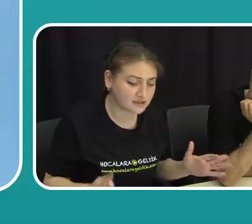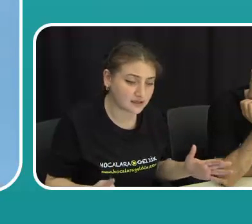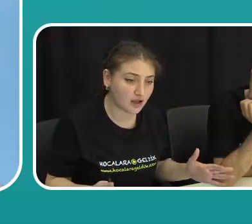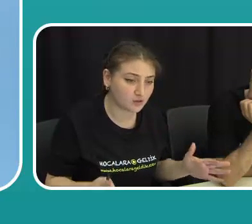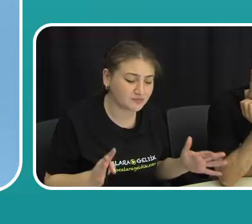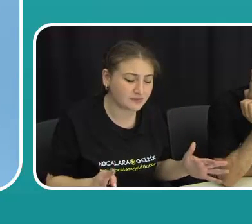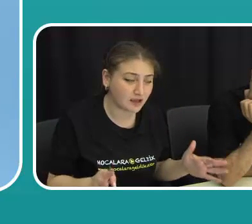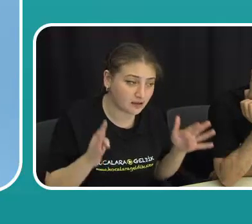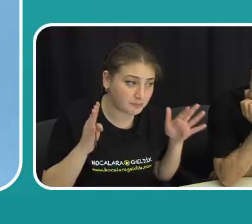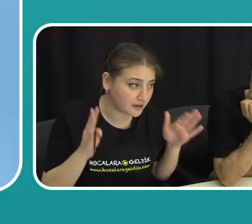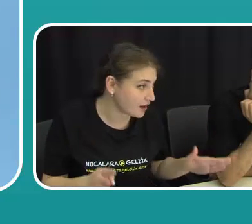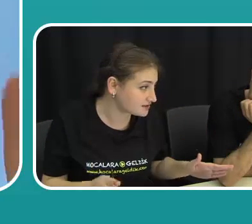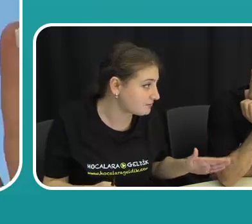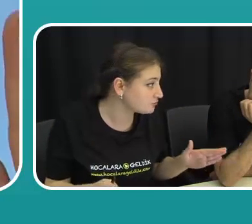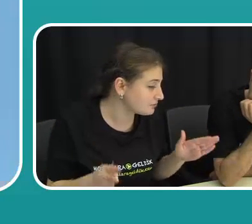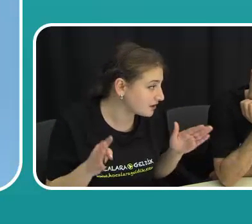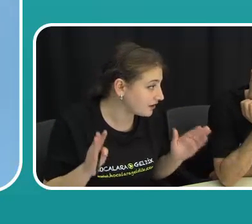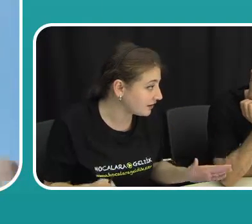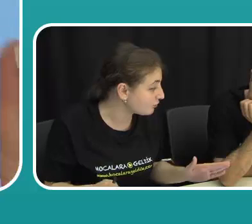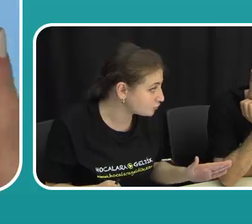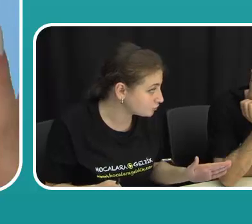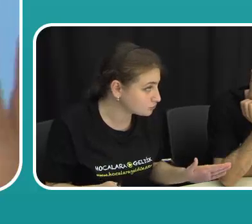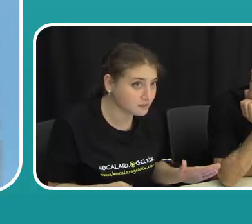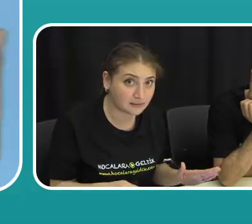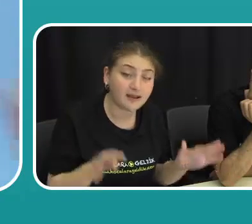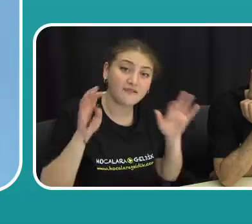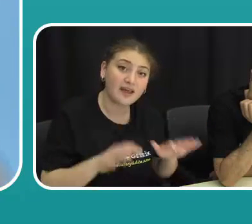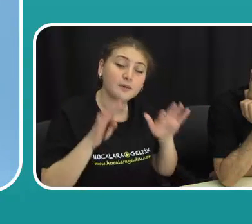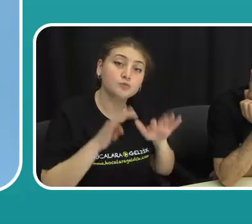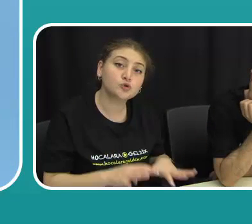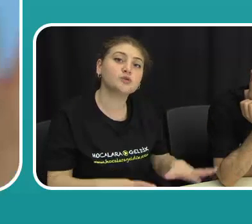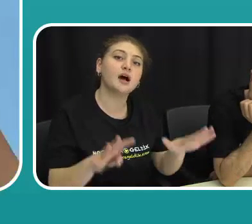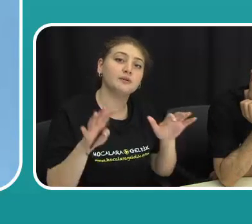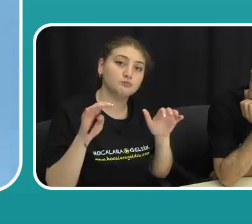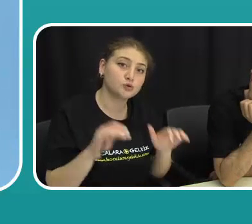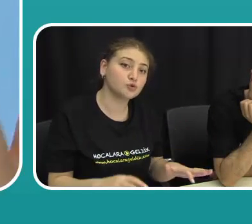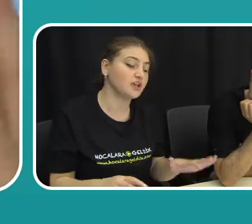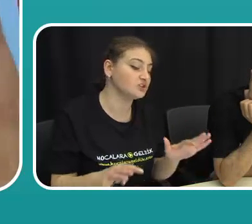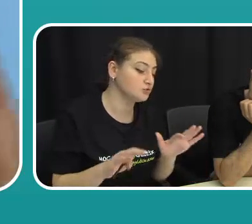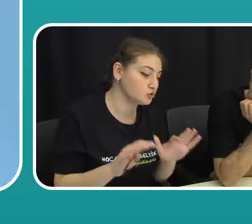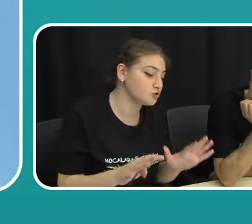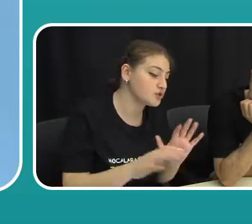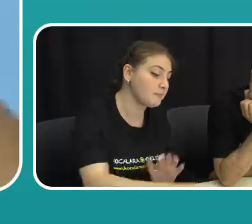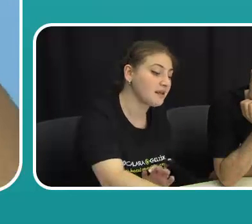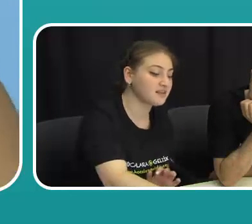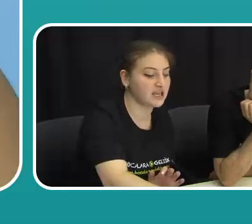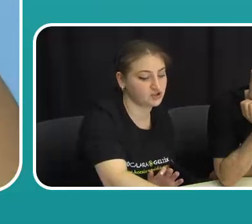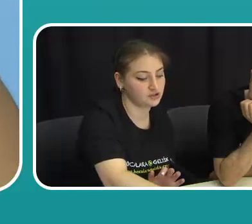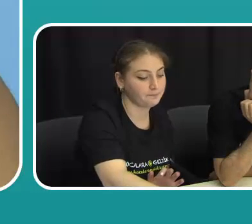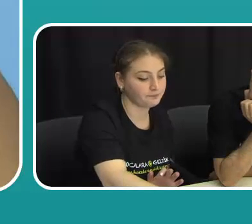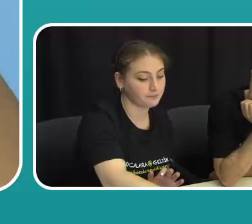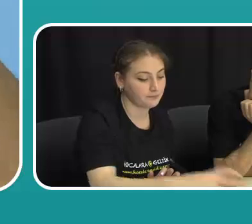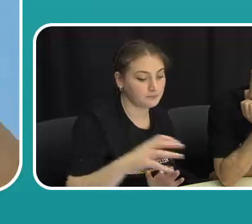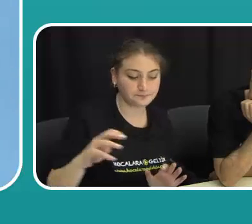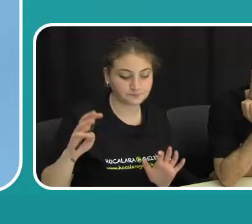ve artık İkna oldum dedim ki Allah beni kahretsin ben Bu zamana kadar niye böyle düşünmüşüm dedim ve bütün kanım bütün düşüncem